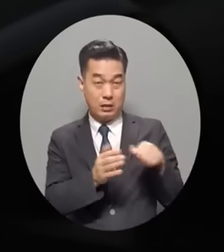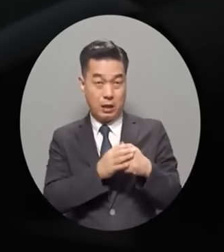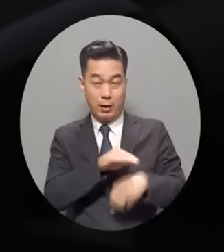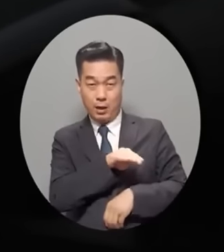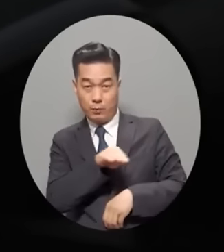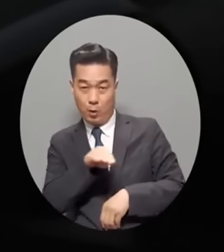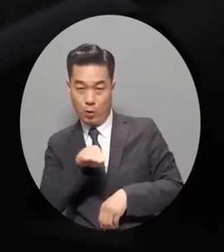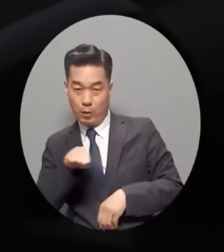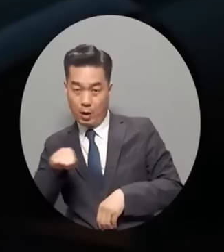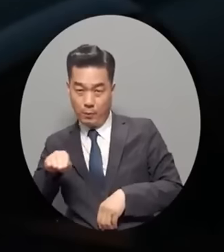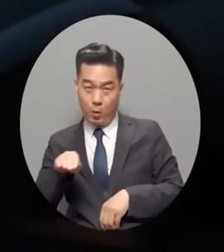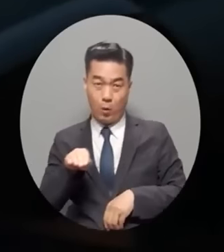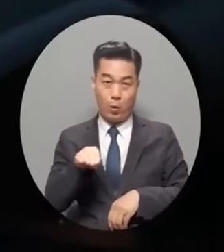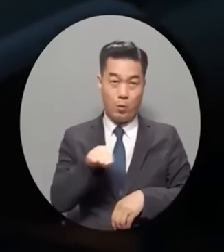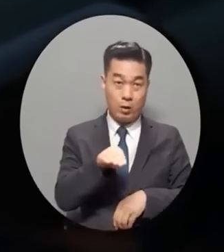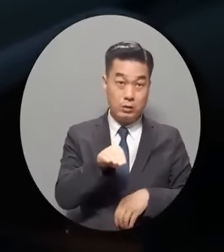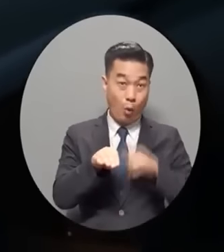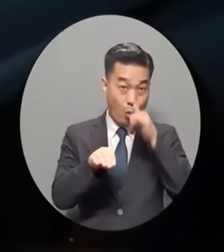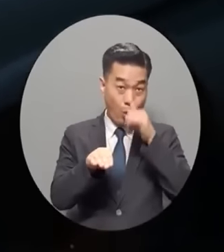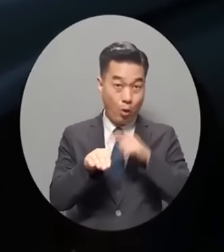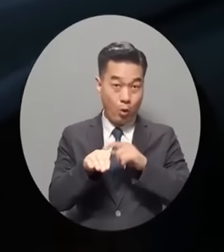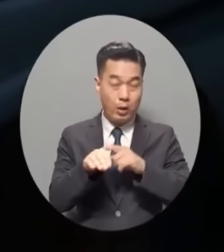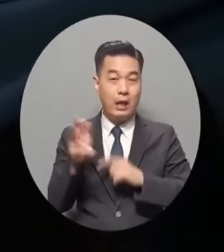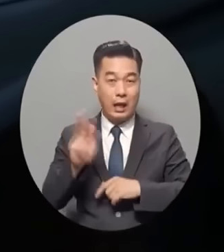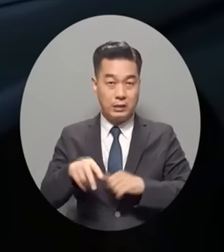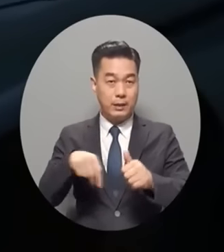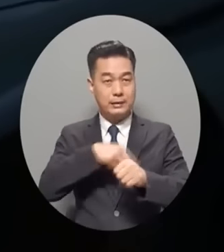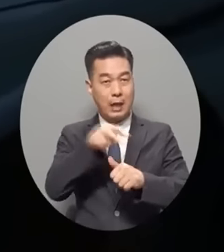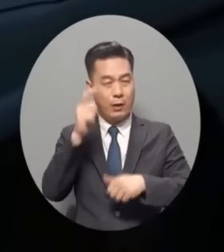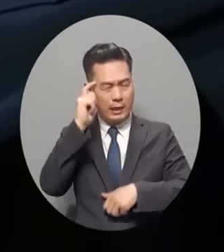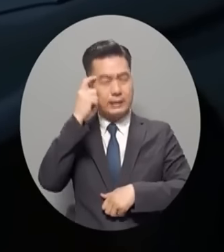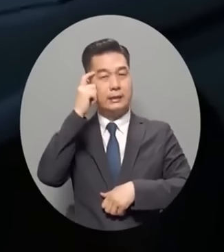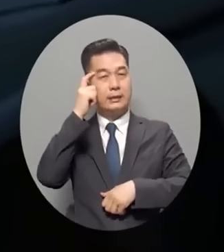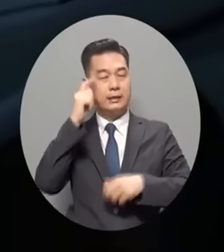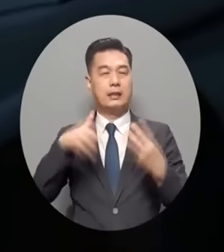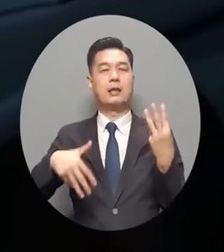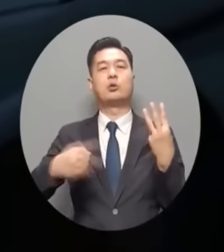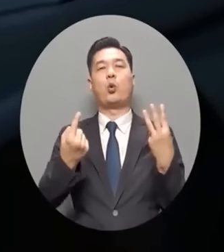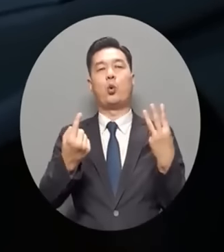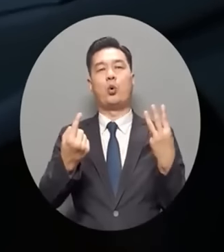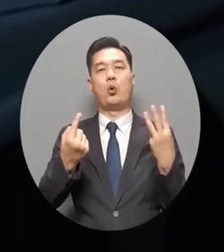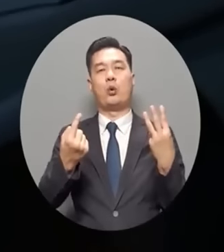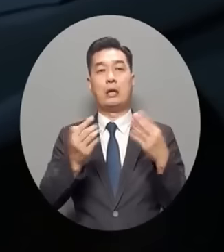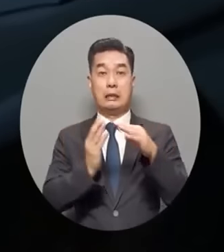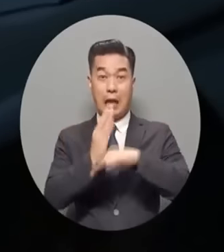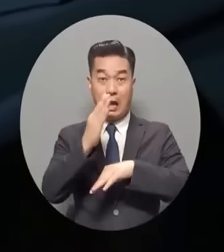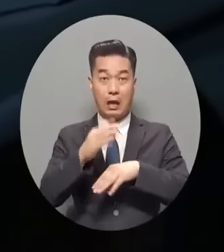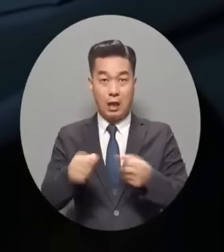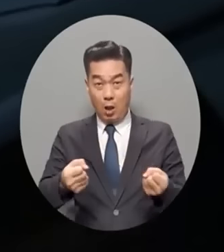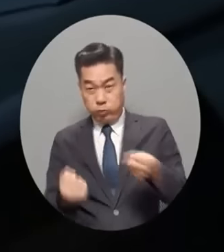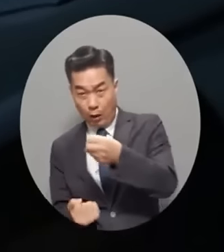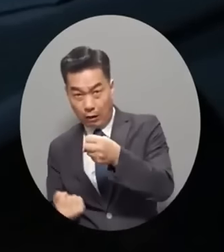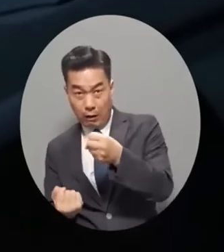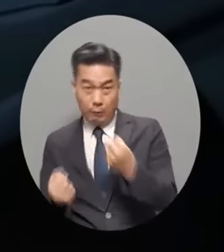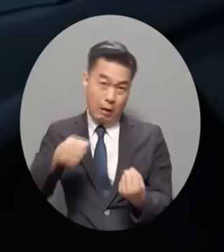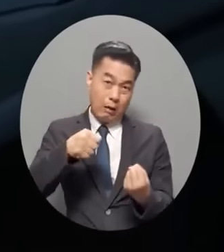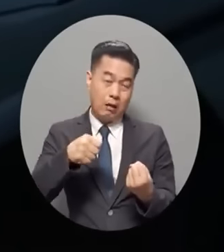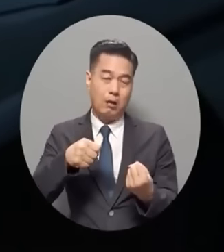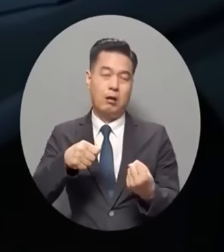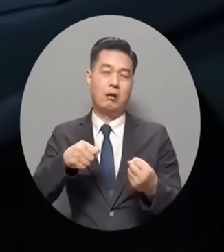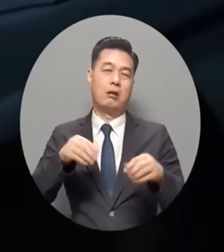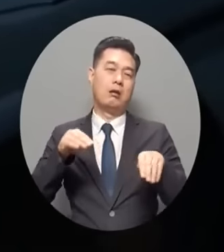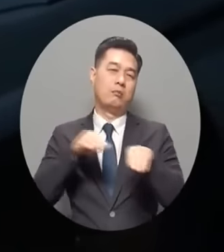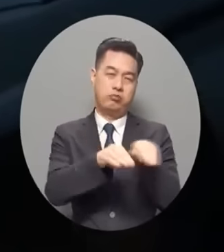바고 현장을 피합니다 하지만 상황을 인지하기까지 3초 이상 걸리면 급히 방향을 틀어도 차량과 사람들을